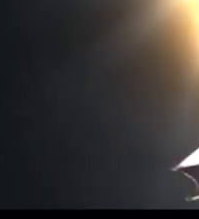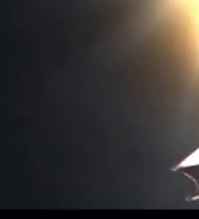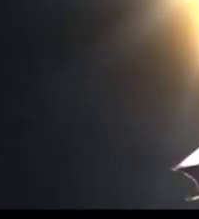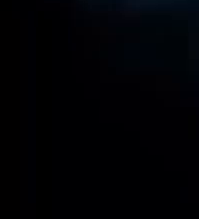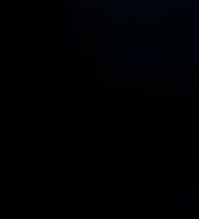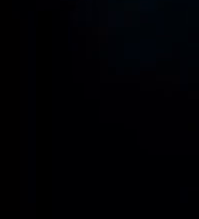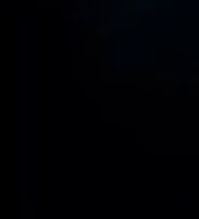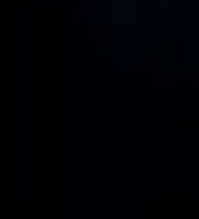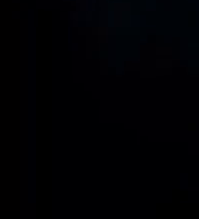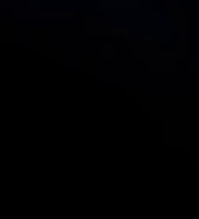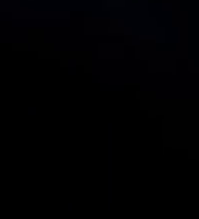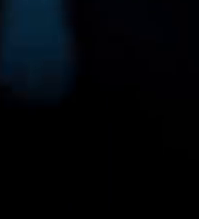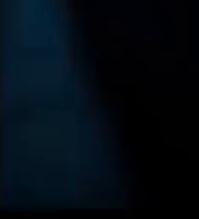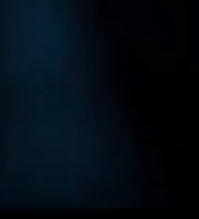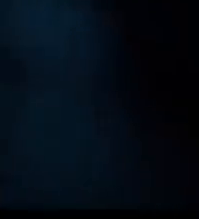كون